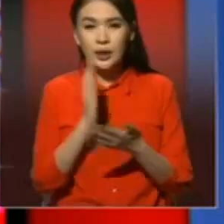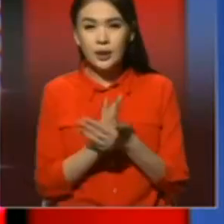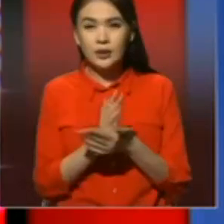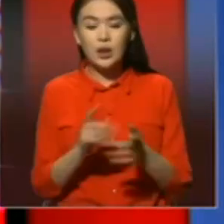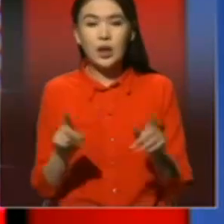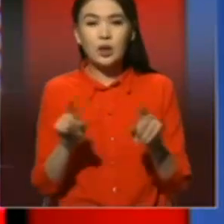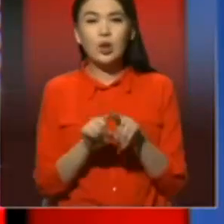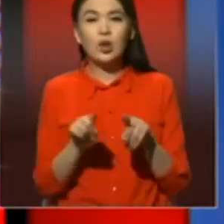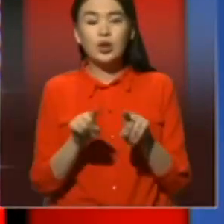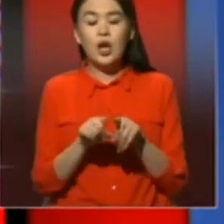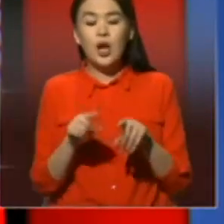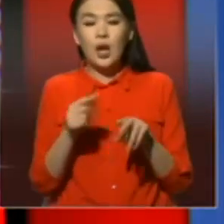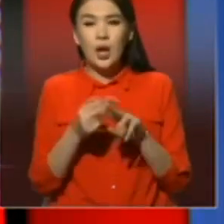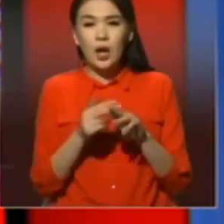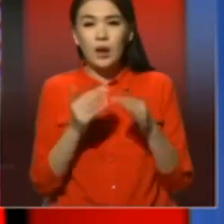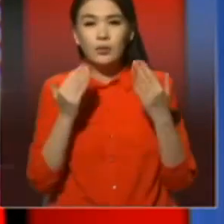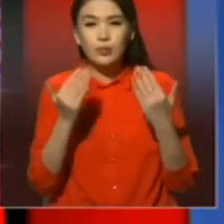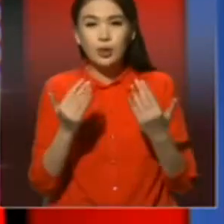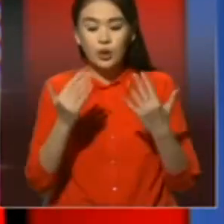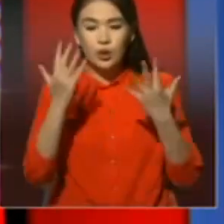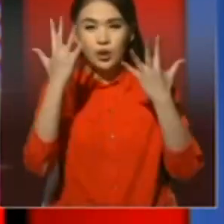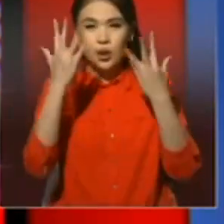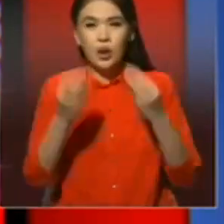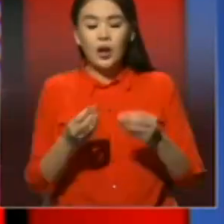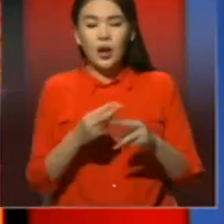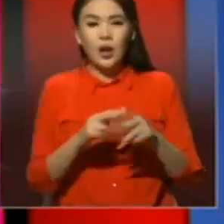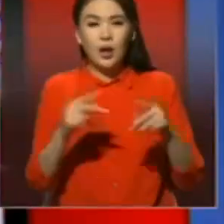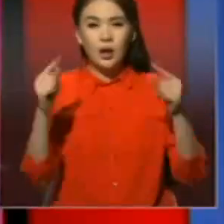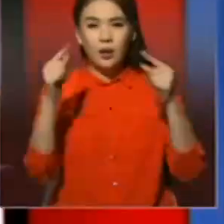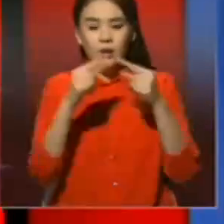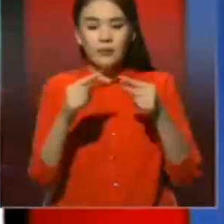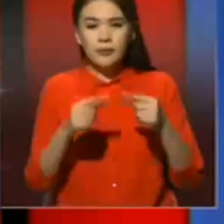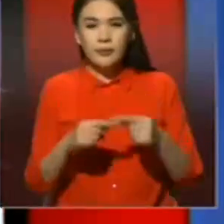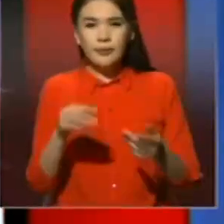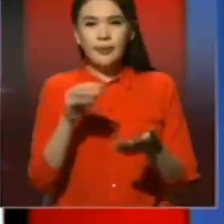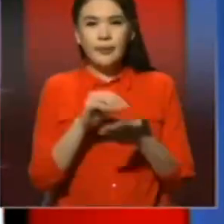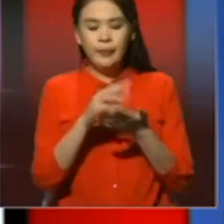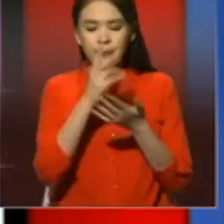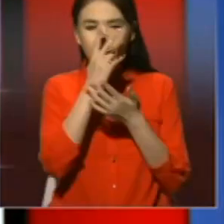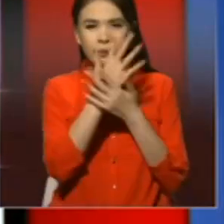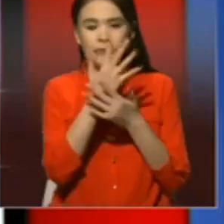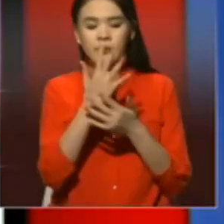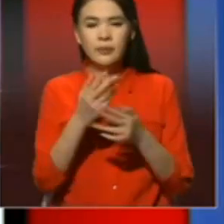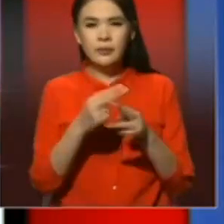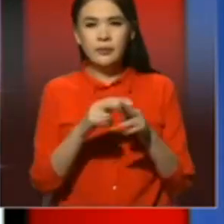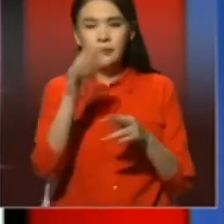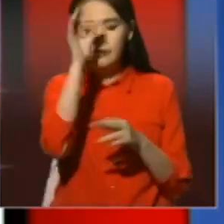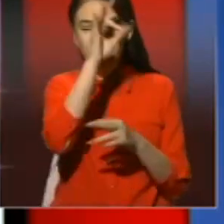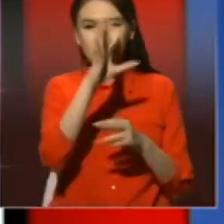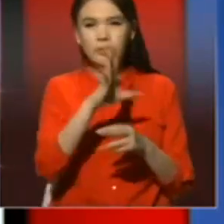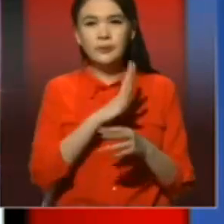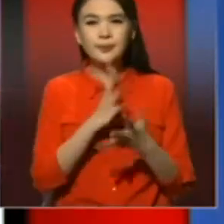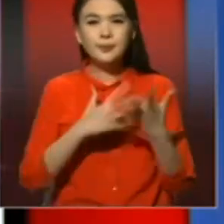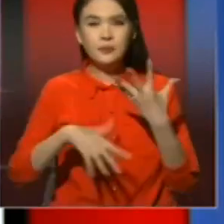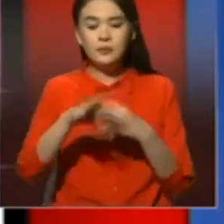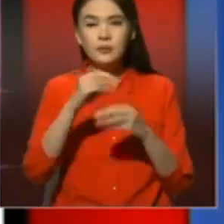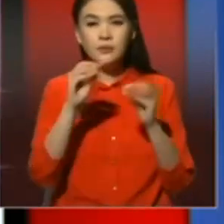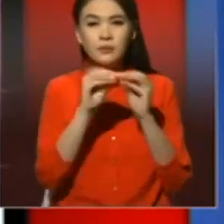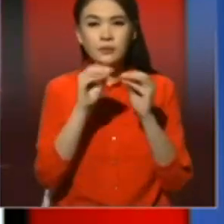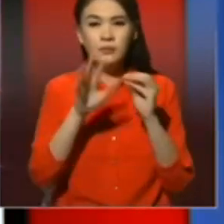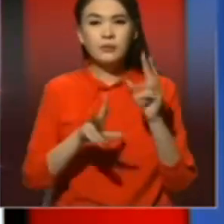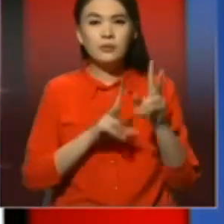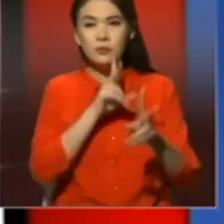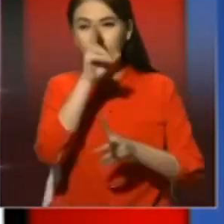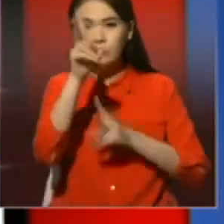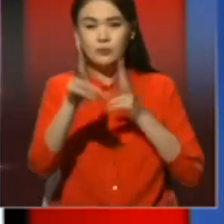ұсыныстар болып жатыр деген бүгінгі ашық жұмыс нақты мысал ғой, көрсетіліп тұрған. Соның барлығы 10,000 арыз шағым